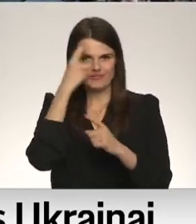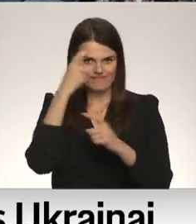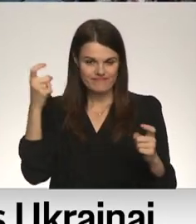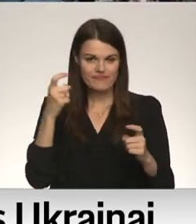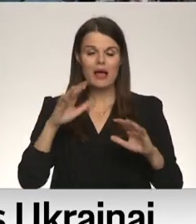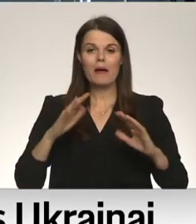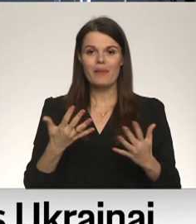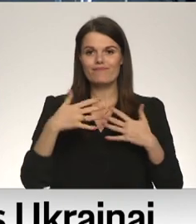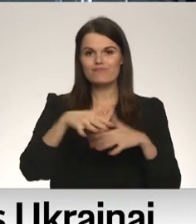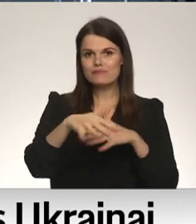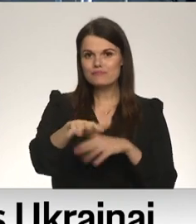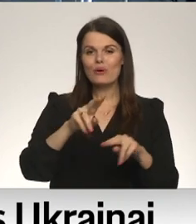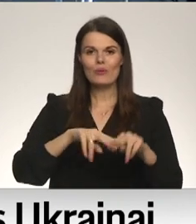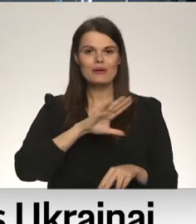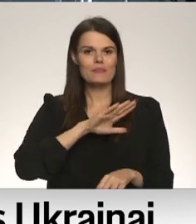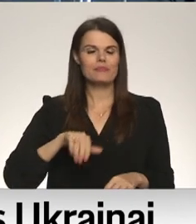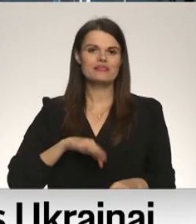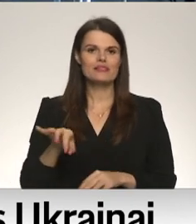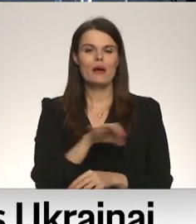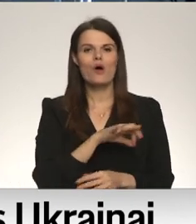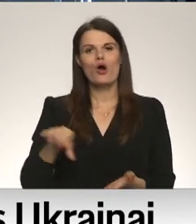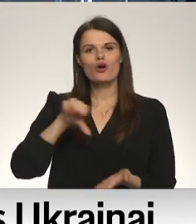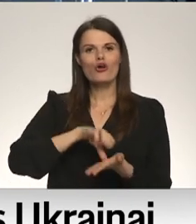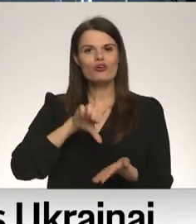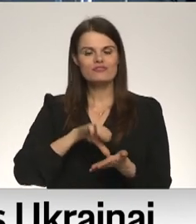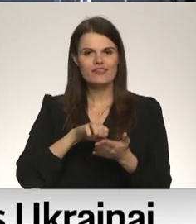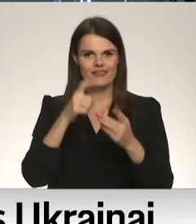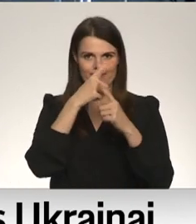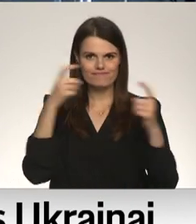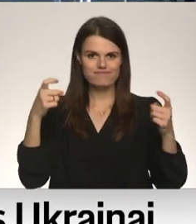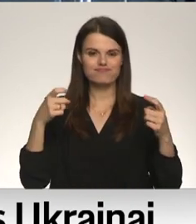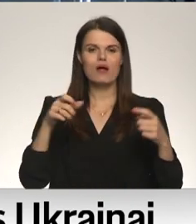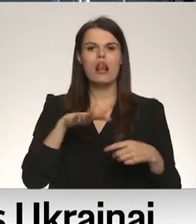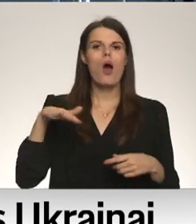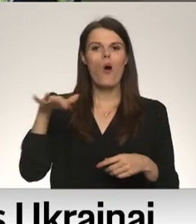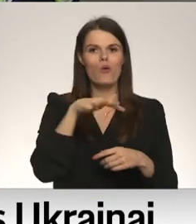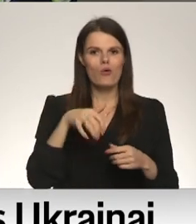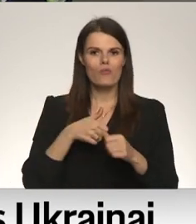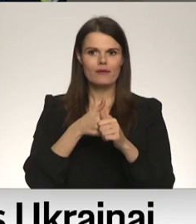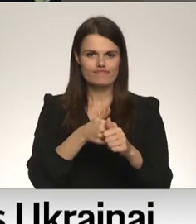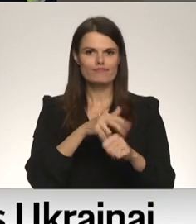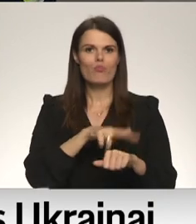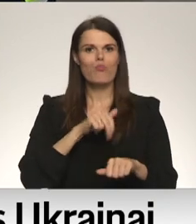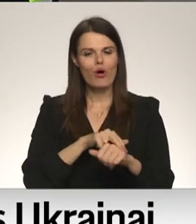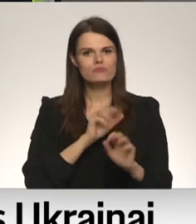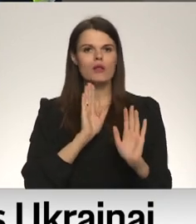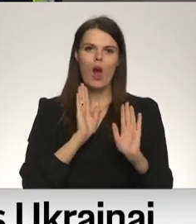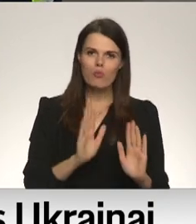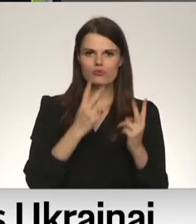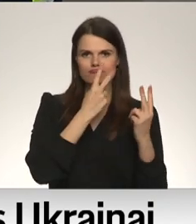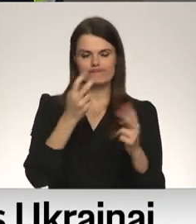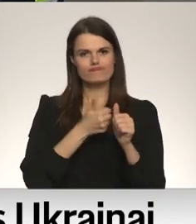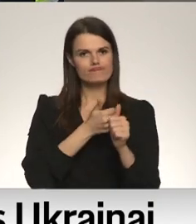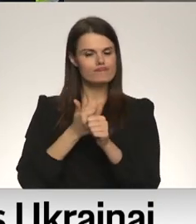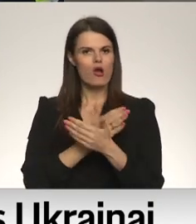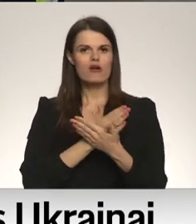Tikmēr pašam gājienam un arī pēc tam notiekošajam koncertam uz tā translācijai uz lielā laukuma sekoja līdzi policija, rūpējoties par kārtību un